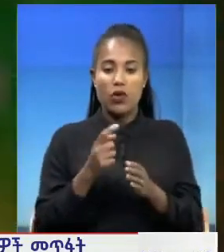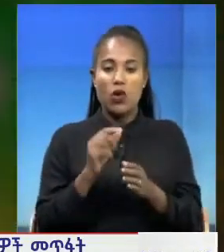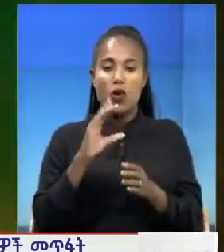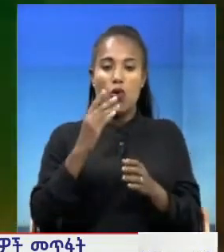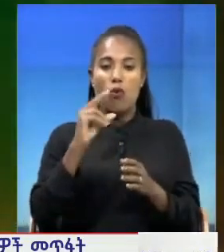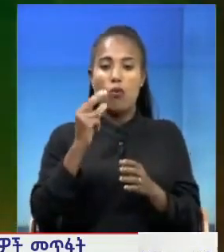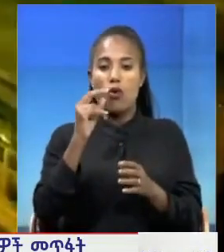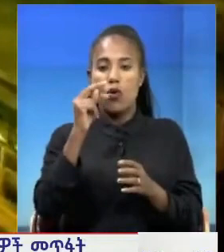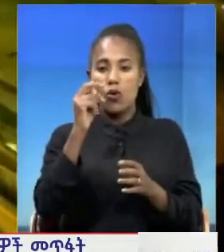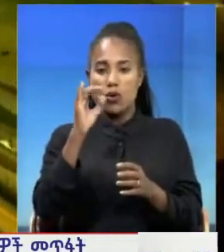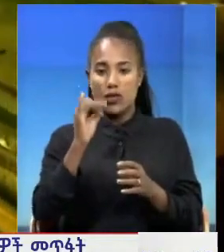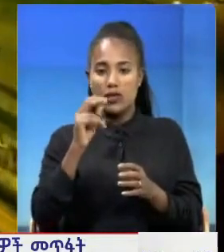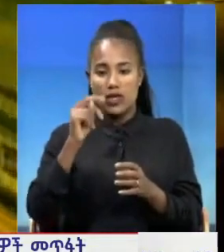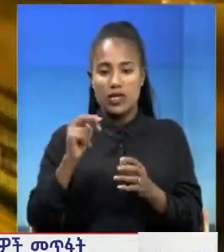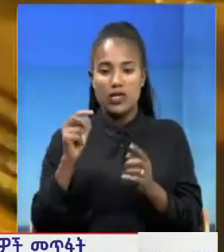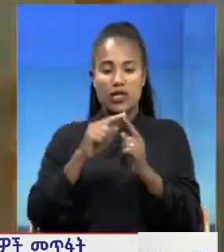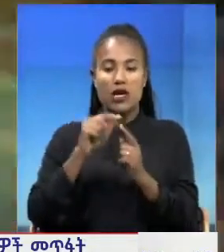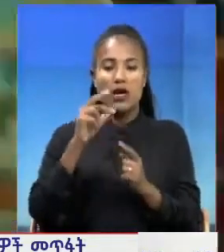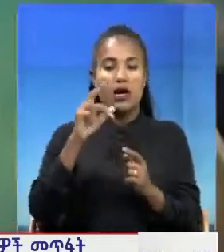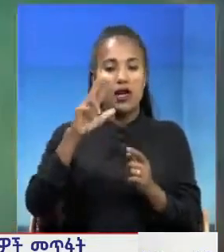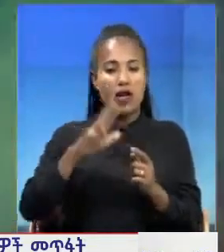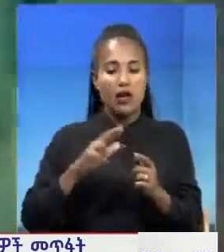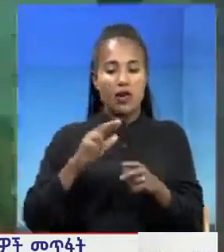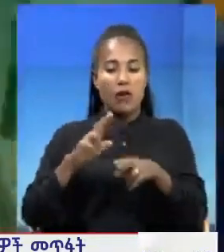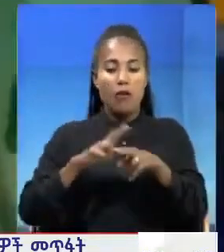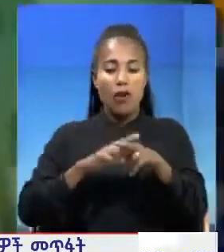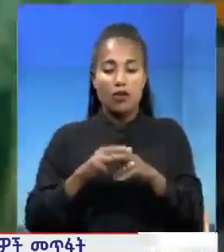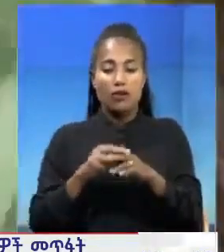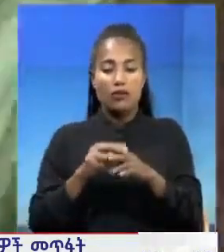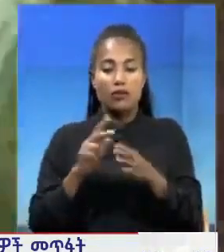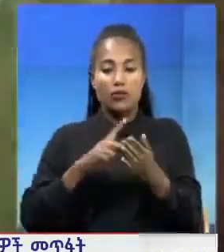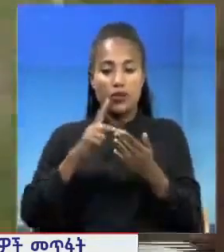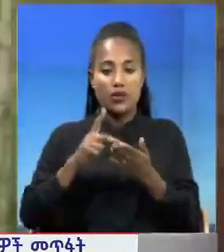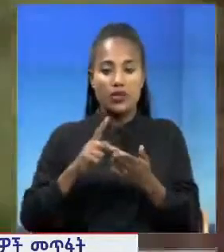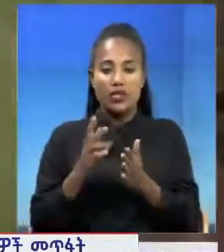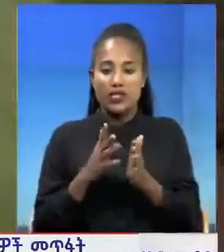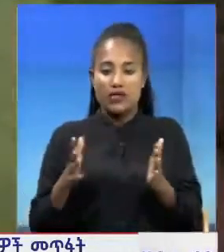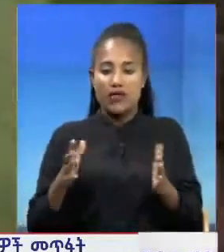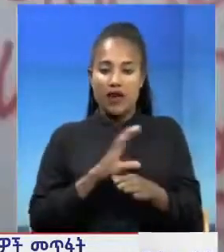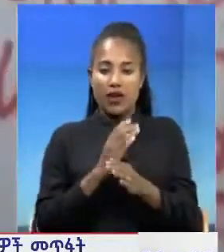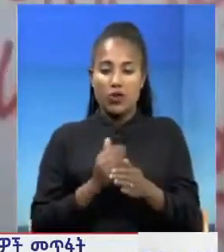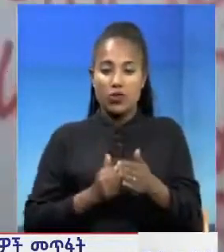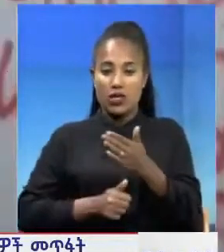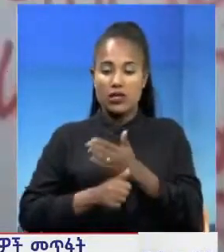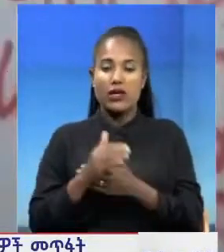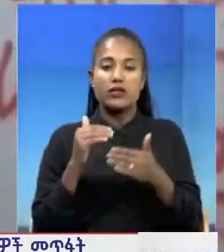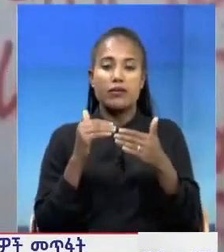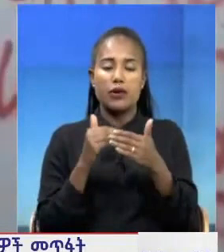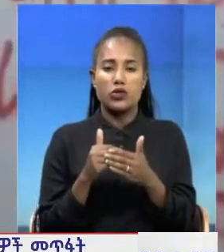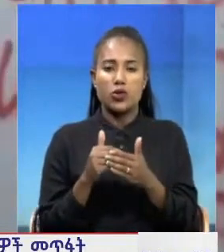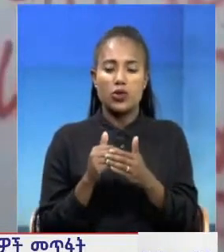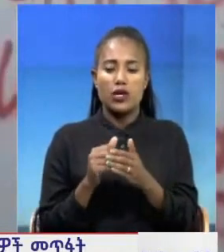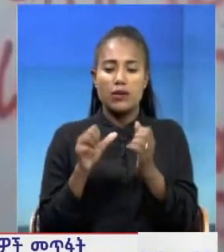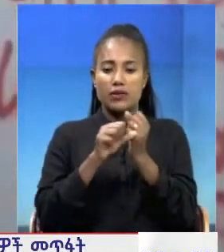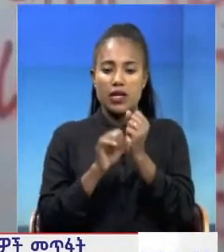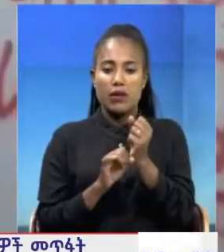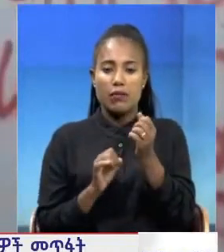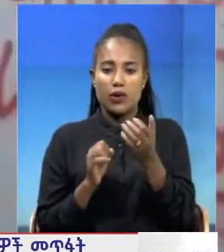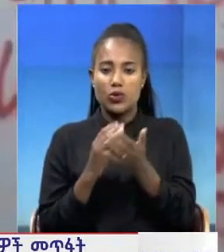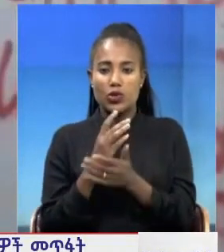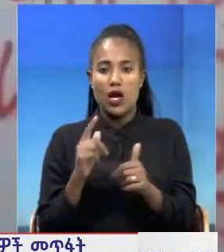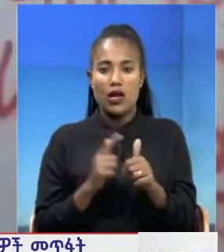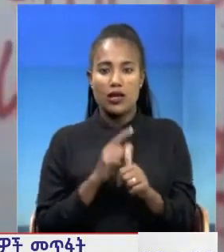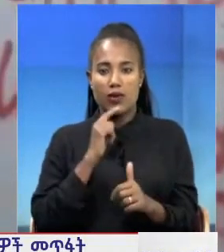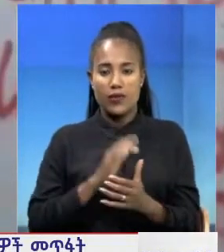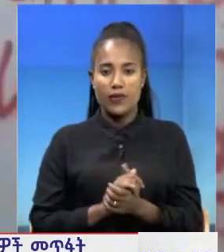ከኮምቦልቻ እስከ ሐራ ገበያ ድረስ ያለው የባቡር ፕሮጀክት የትግራይ ተስፋፊ ኃይል ጉዳት ካደረሰባቸው መሰረተ ልማቶች